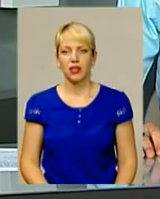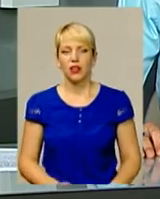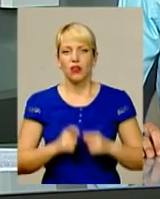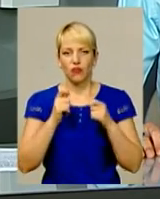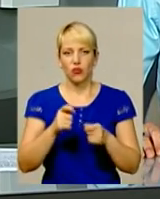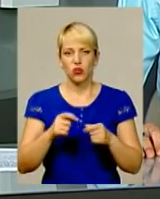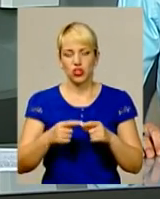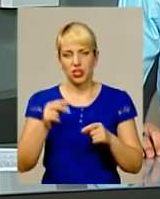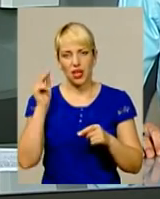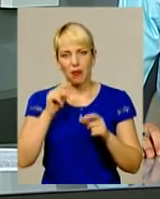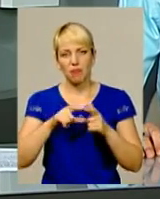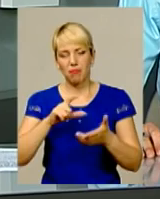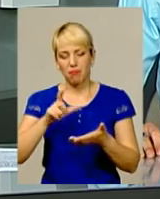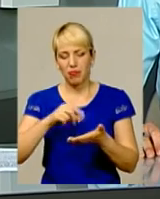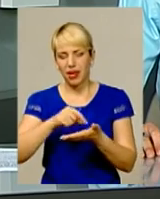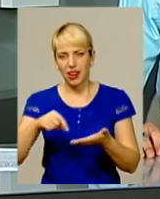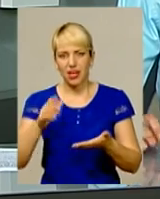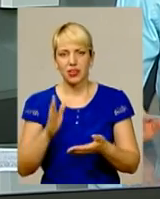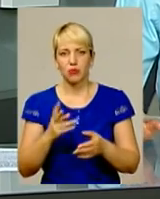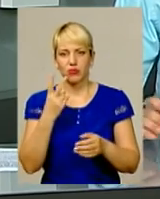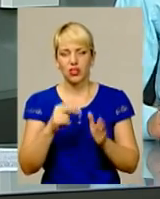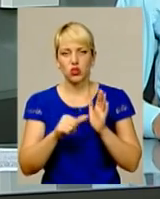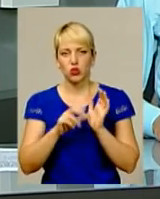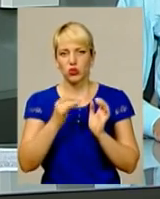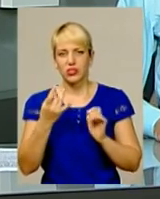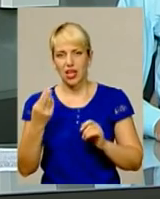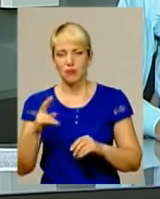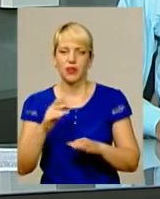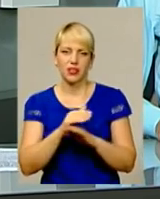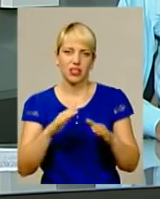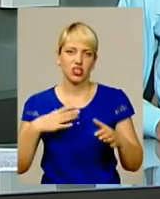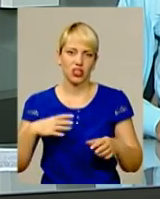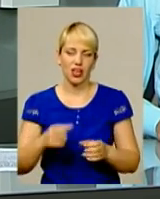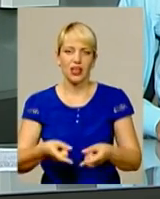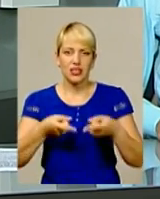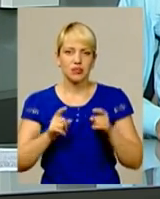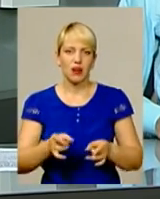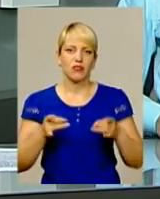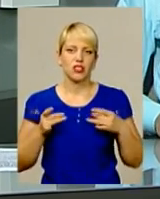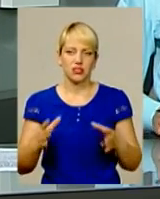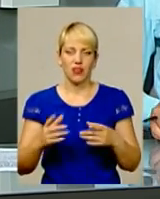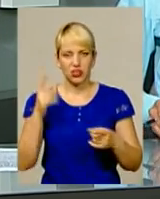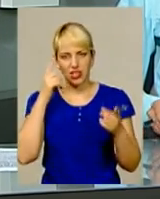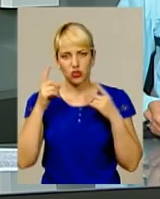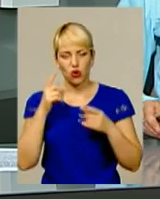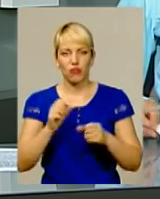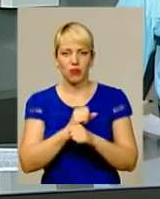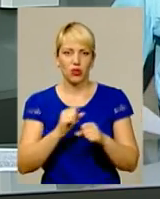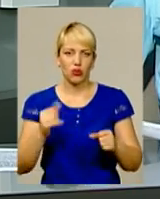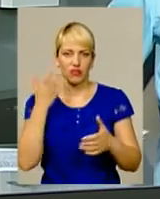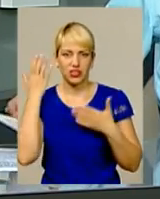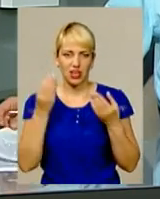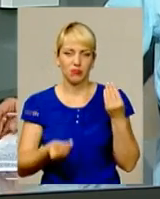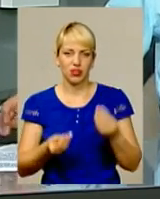Вручення шкільного приладдя відбудеться 26 серпня. Тоді ж на дітей чекає справжнє свято з казковими героями та веселими